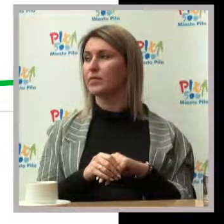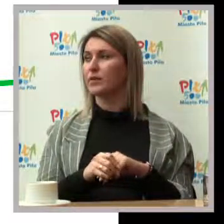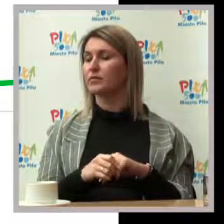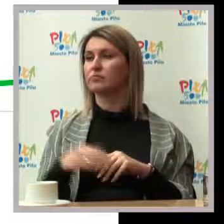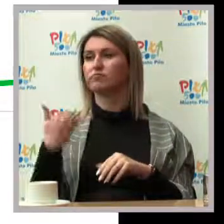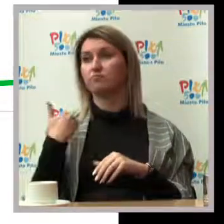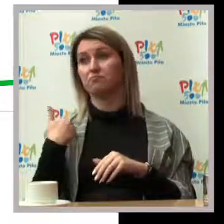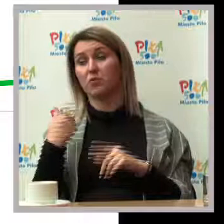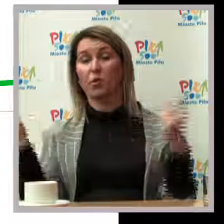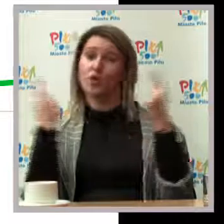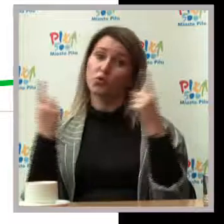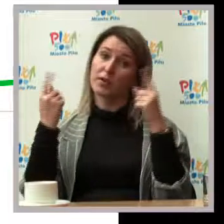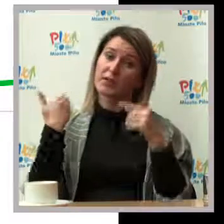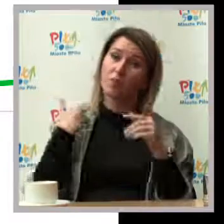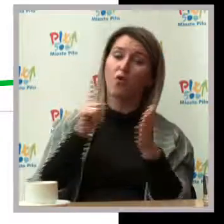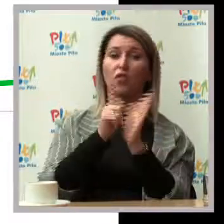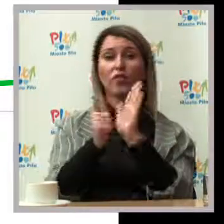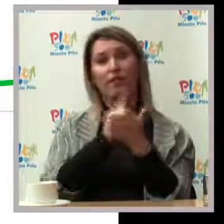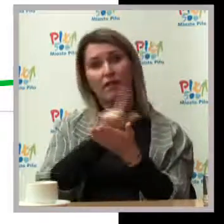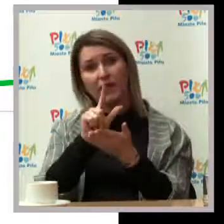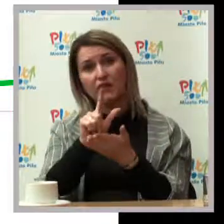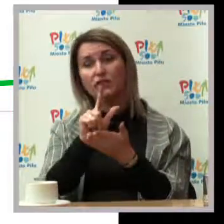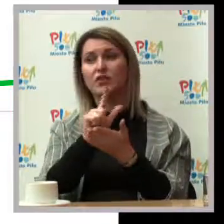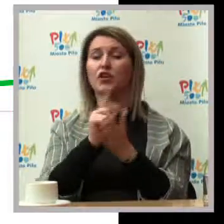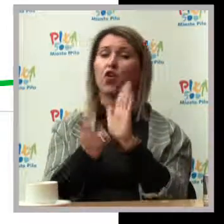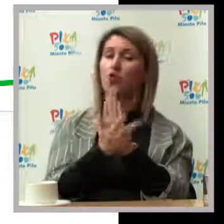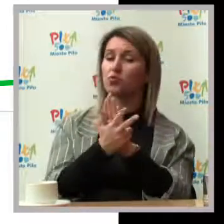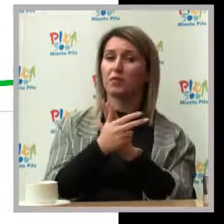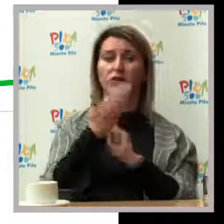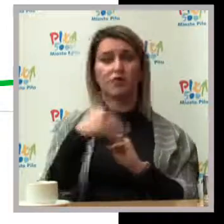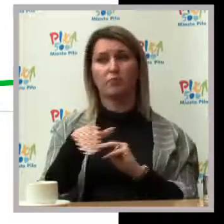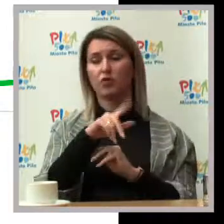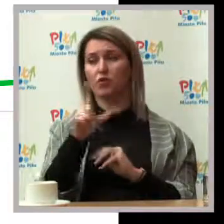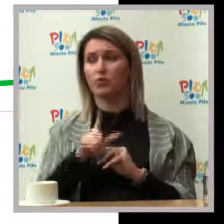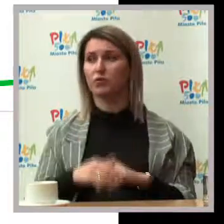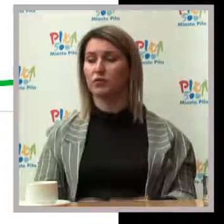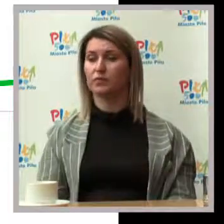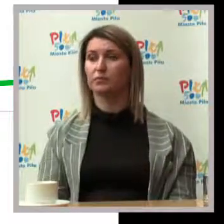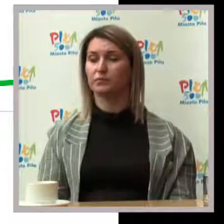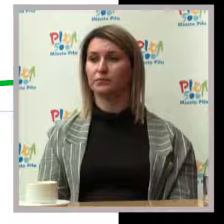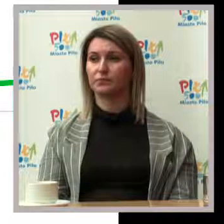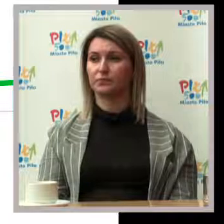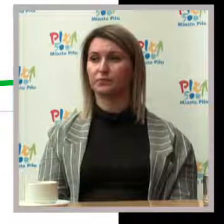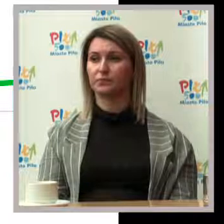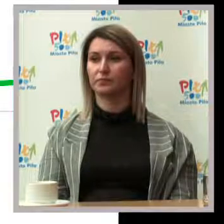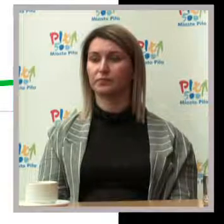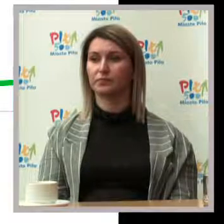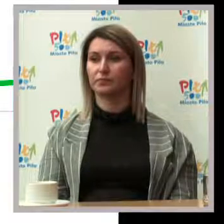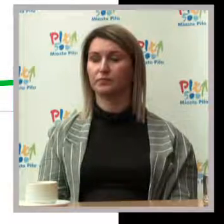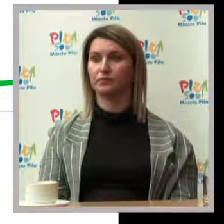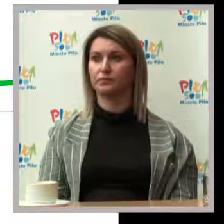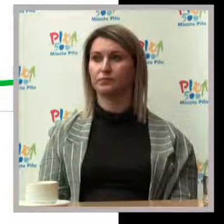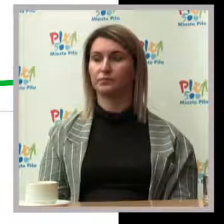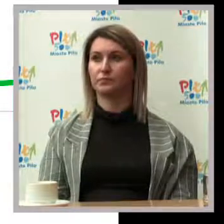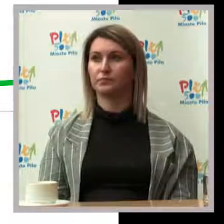których było i 12 milionów i 11 milionów. To wynika już bezpośrednio z realizowanych inwestycji przez